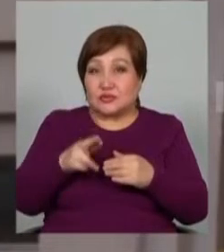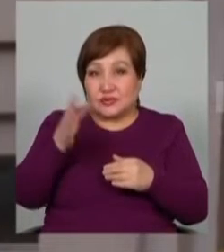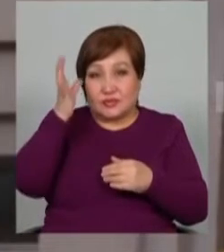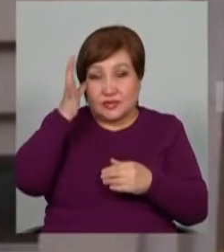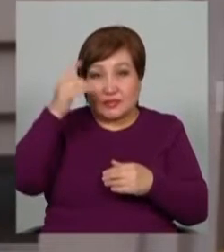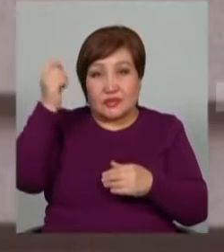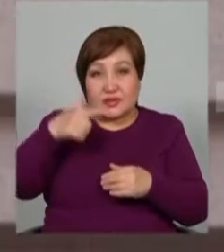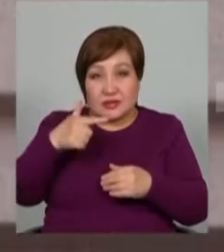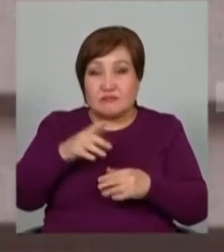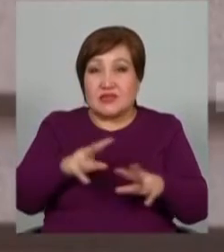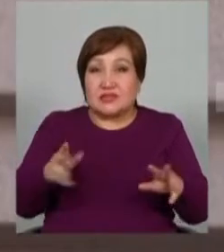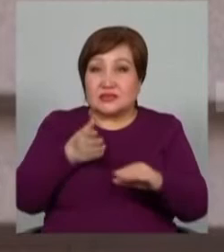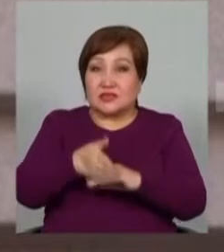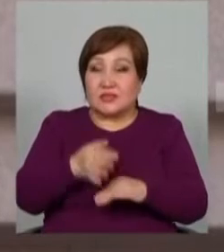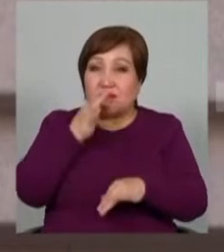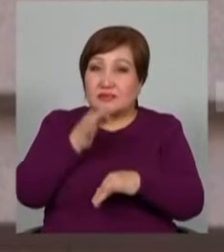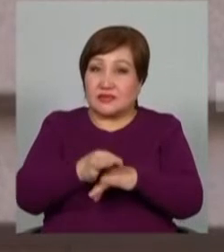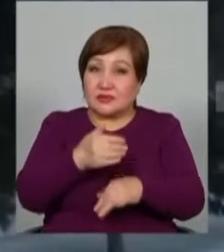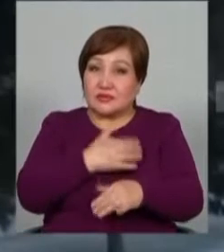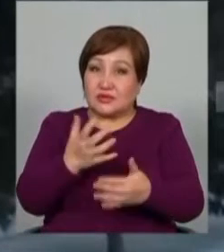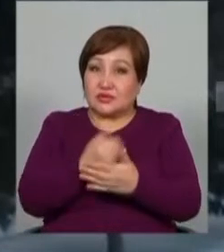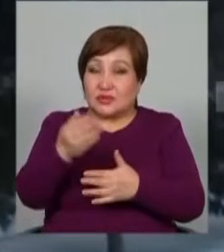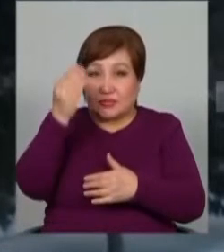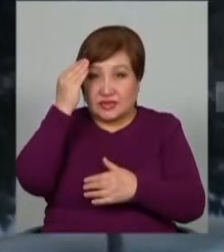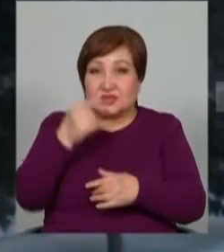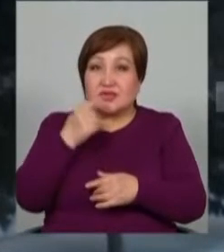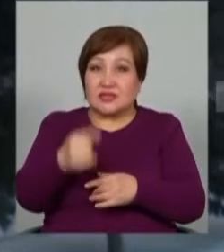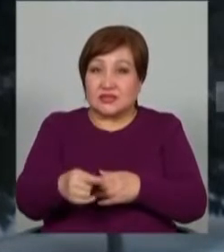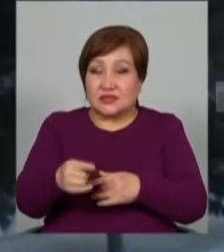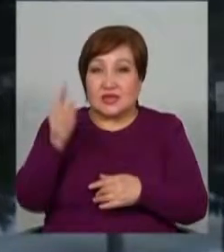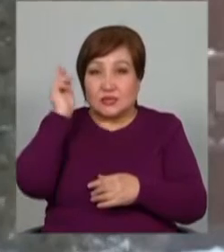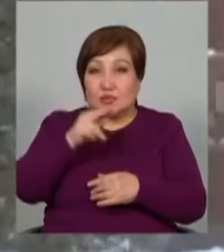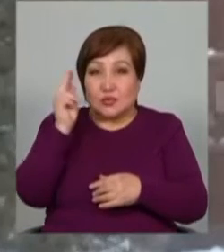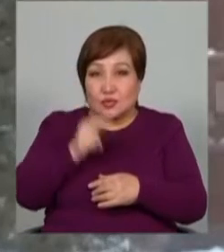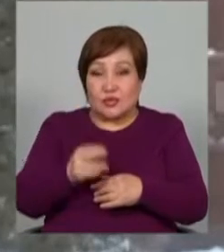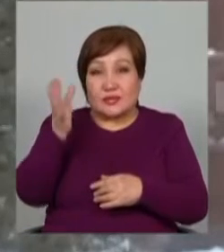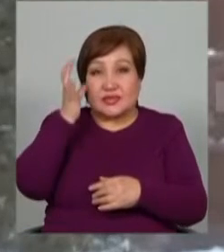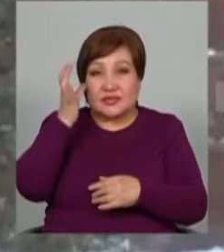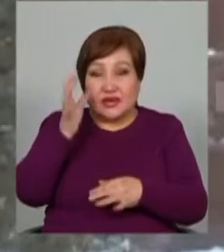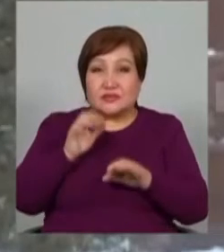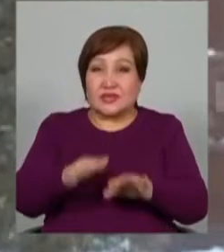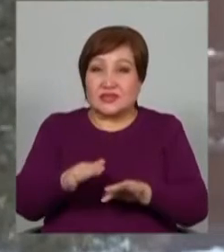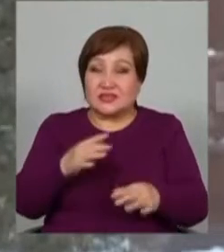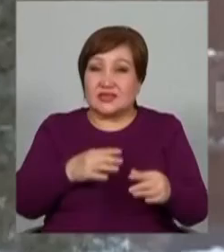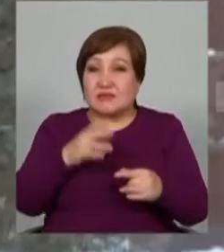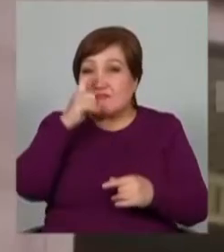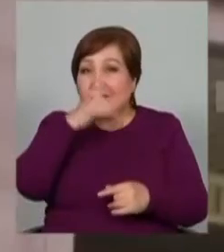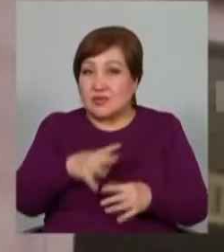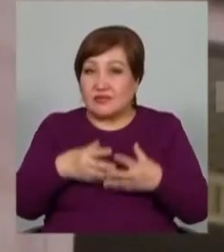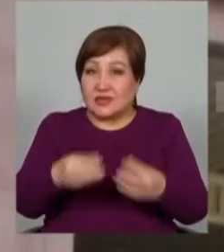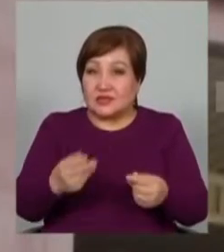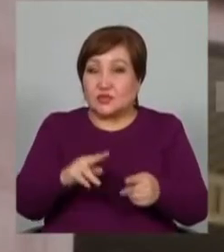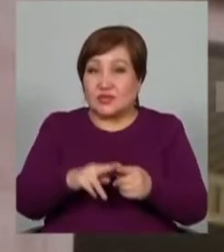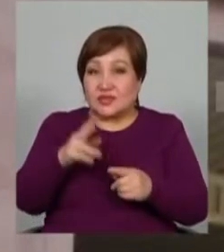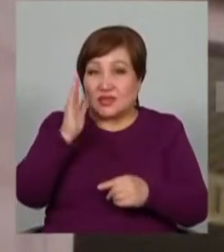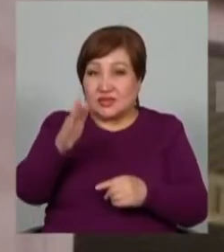шығып жауап алмақ болдық. Олардың пікірінше қашықтан оқу деген ұғым білім сапасына кері әсер етеді екен. Болашақ педагогтарды даярлауда бұл ұғымды